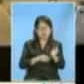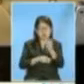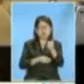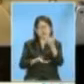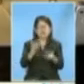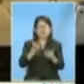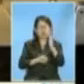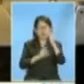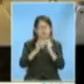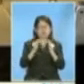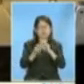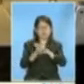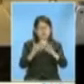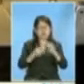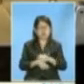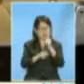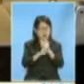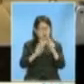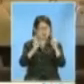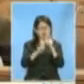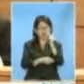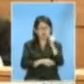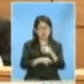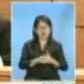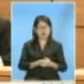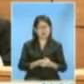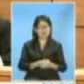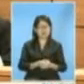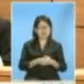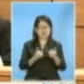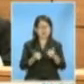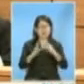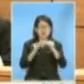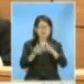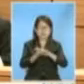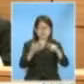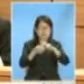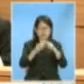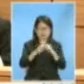ท่านั้นเองเพราะฉะนั้นให้อยู่ในประเด็นดีกว่าครับนะครับบรรยากาศกำลังดีครับ